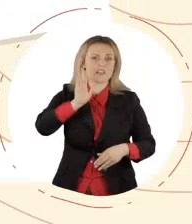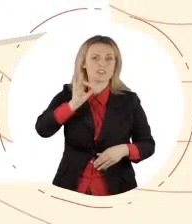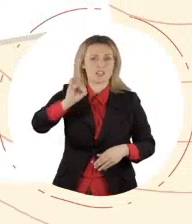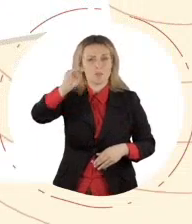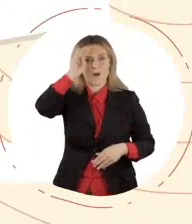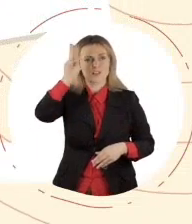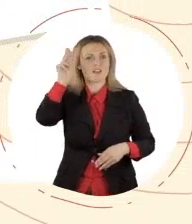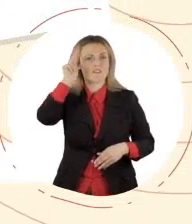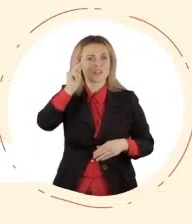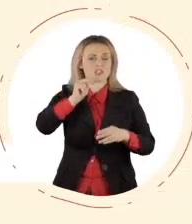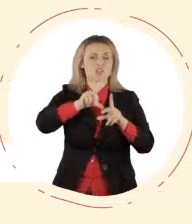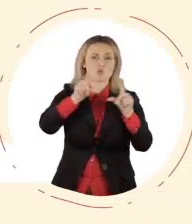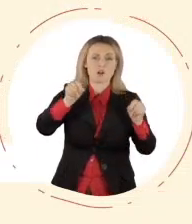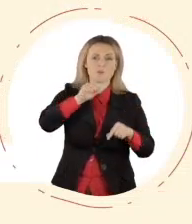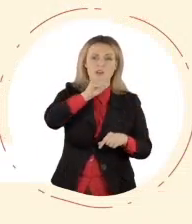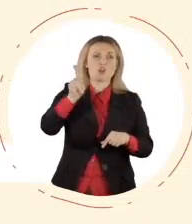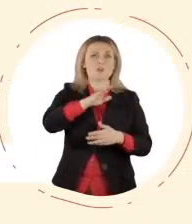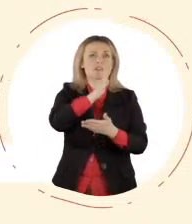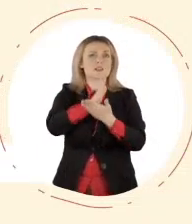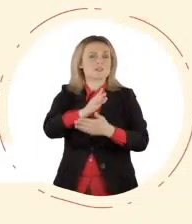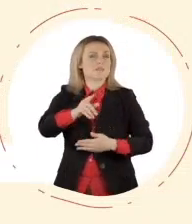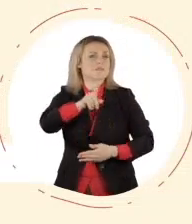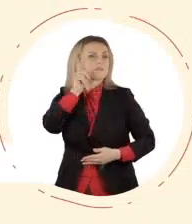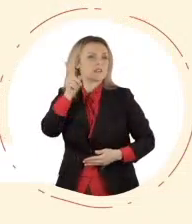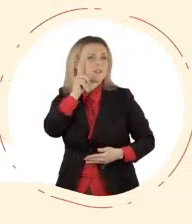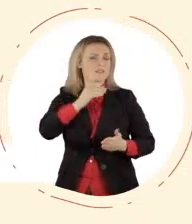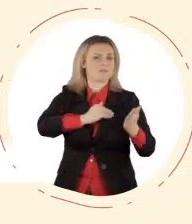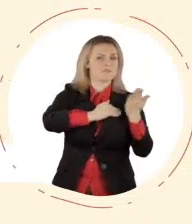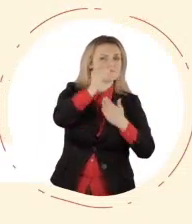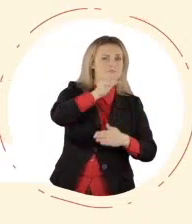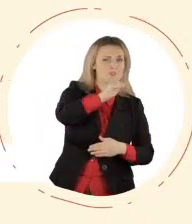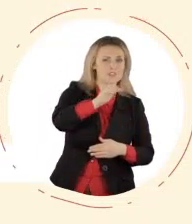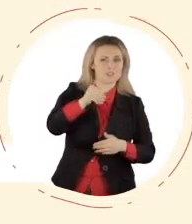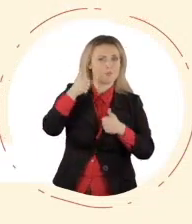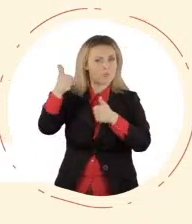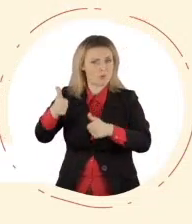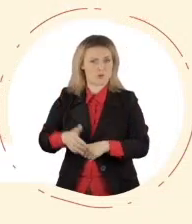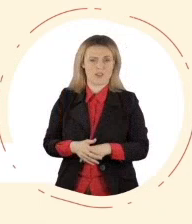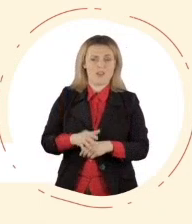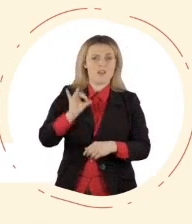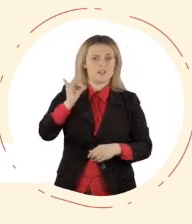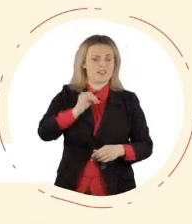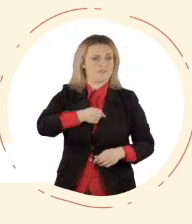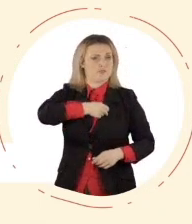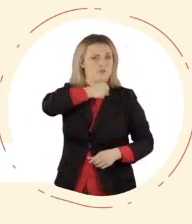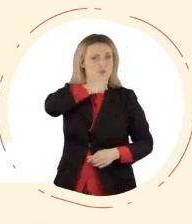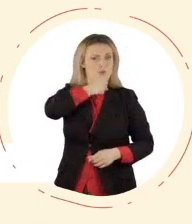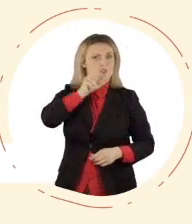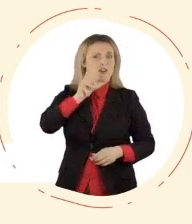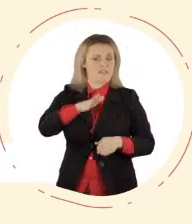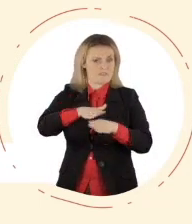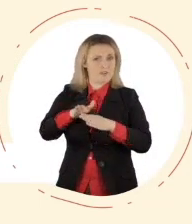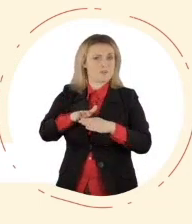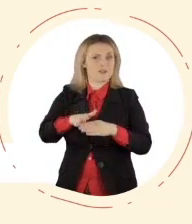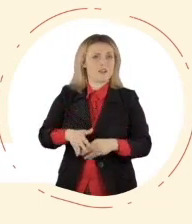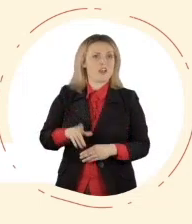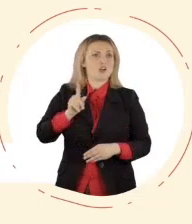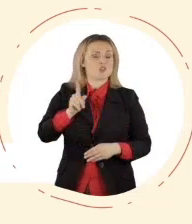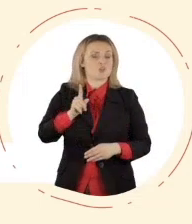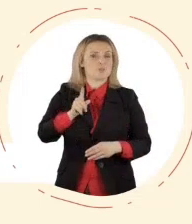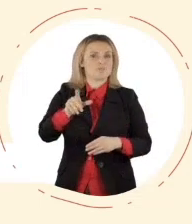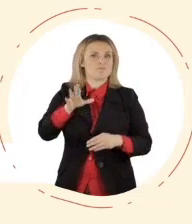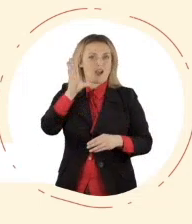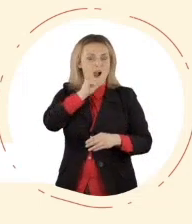învățământul profesional tehnic să devină tineri informați, profesioniști buni și adulți realizați, pentru a ști cum să